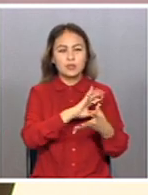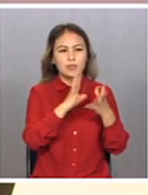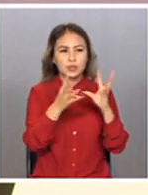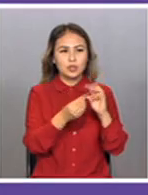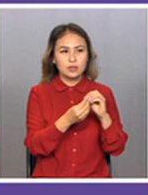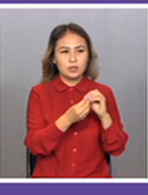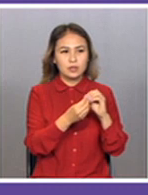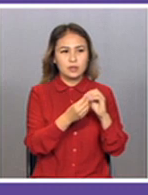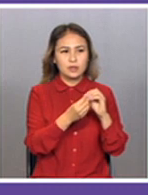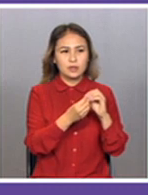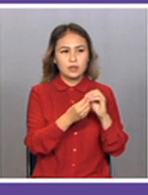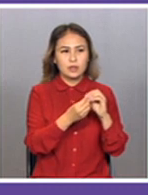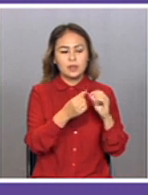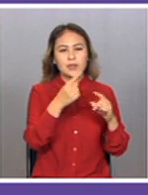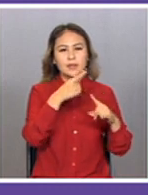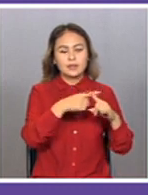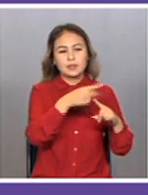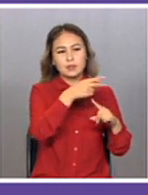Нәтижесінде X-тің мәні